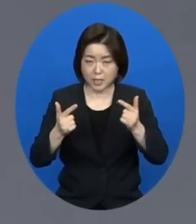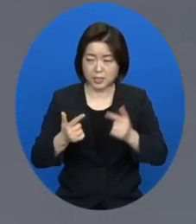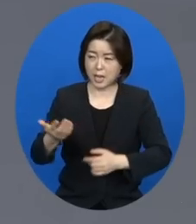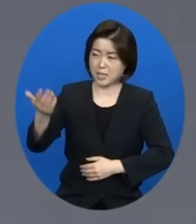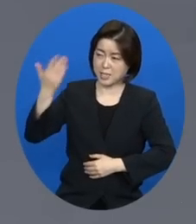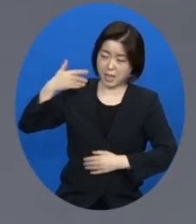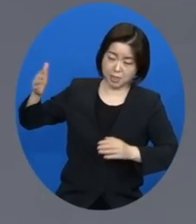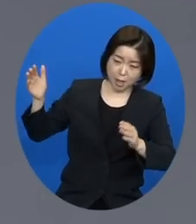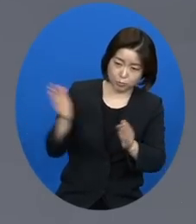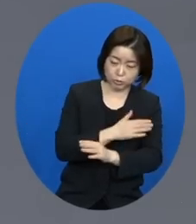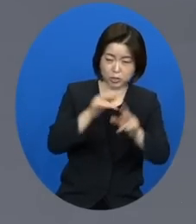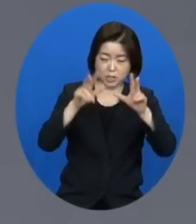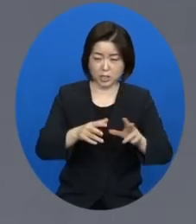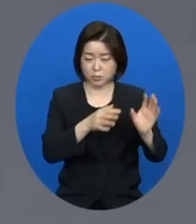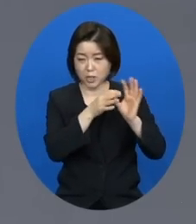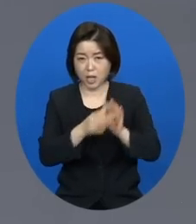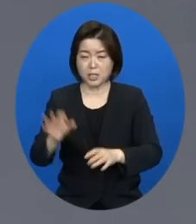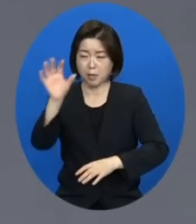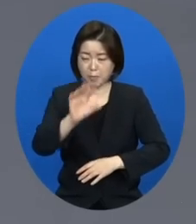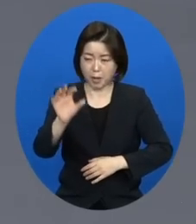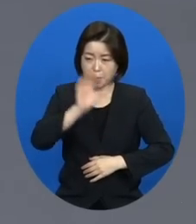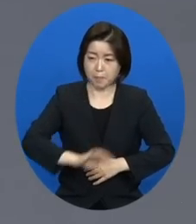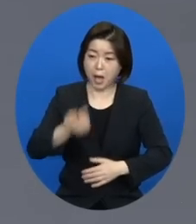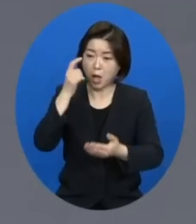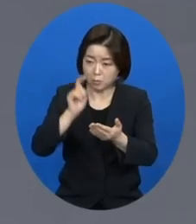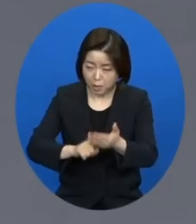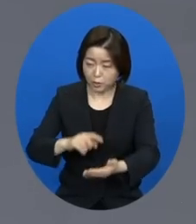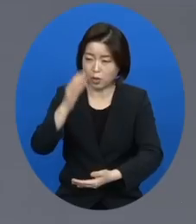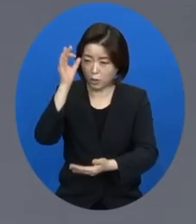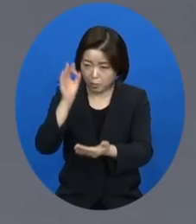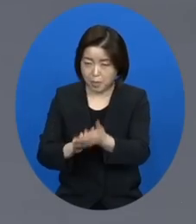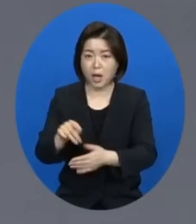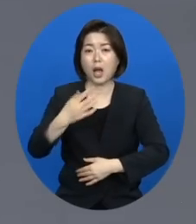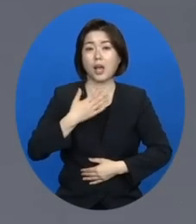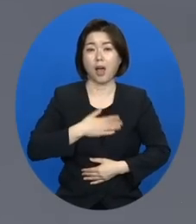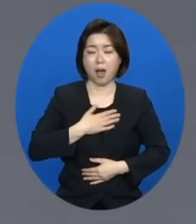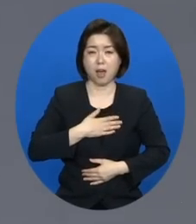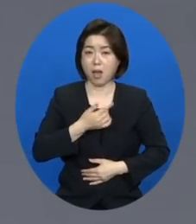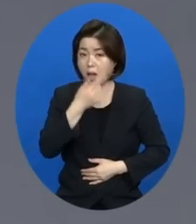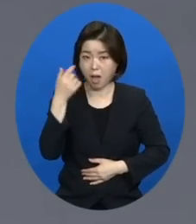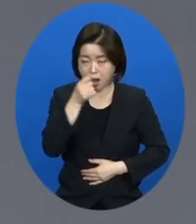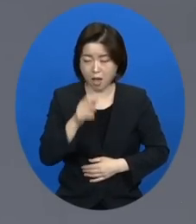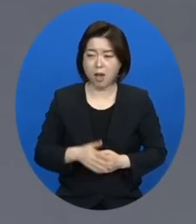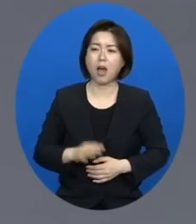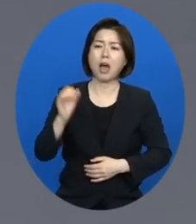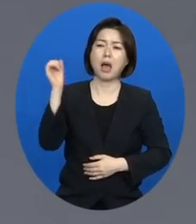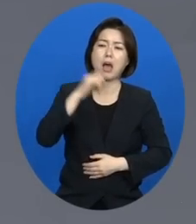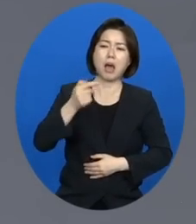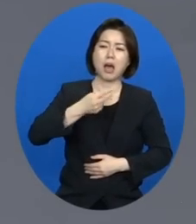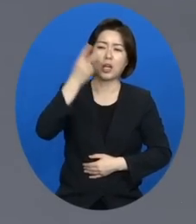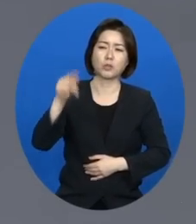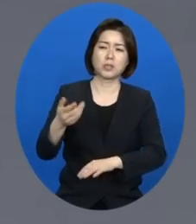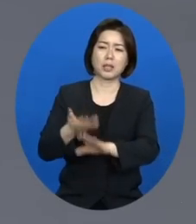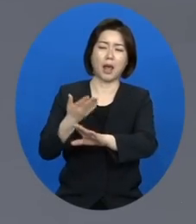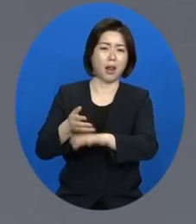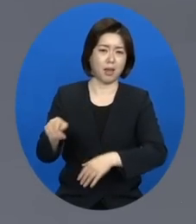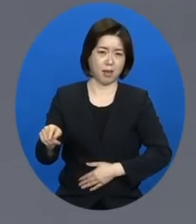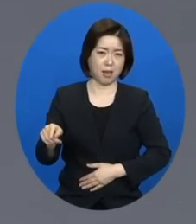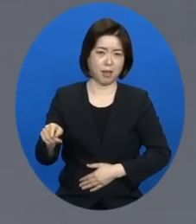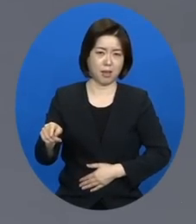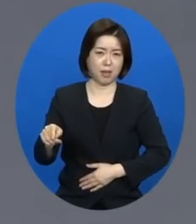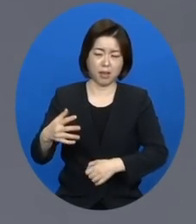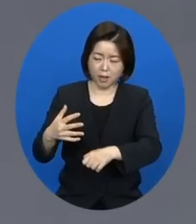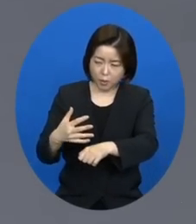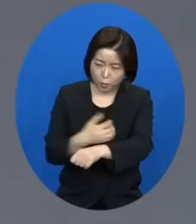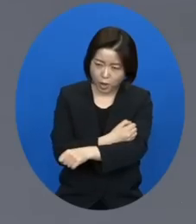과거의 시절부터 계속해서 반복적으로 발견하고 알았다는 것입니다. 아, 이 요셉은 뭔가 다르다.